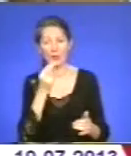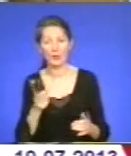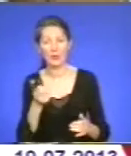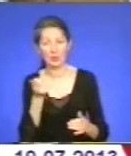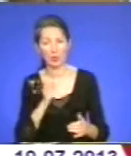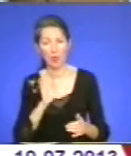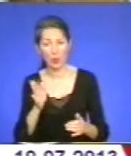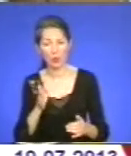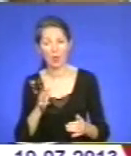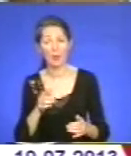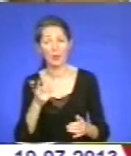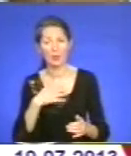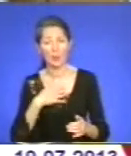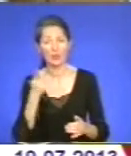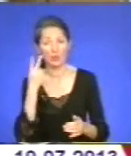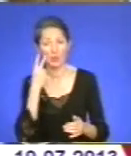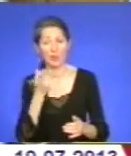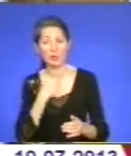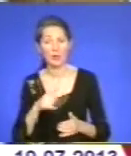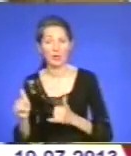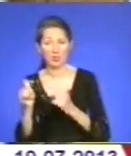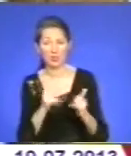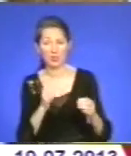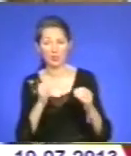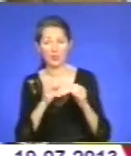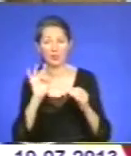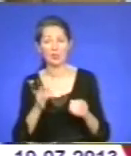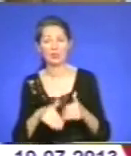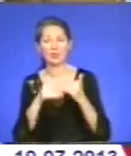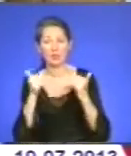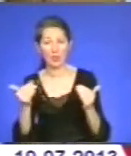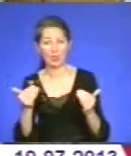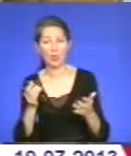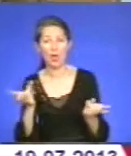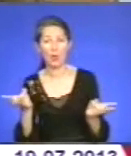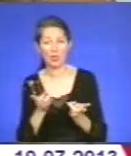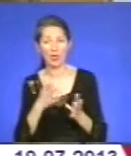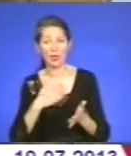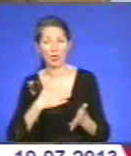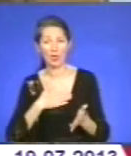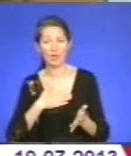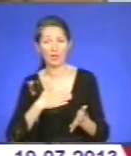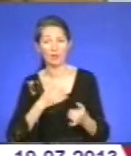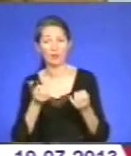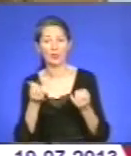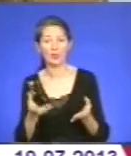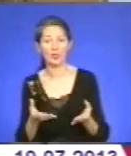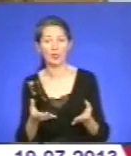тим більше, що ми завжди себе забезпечуємо 10 разів більше потреби нашої. Звичайно,